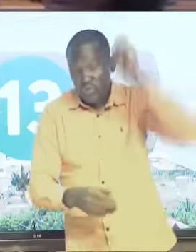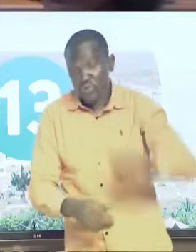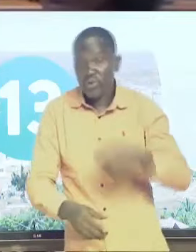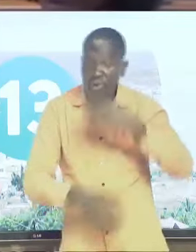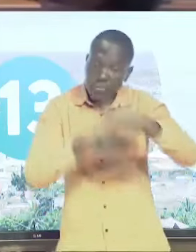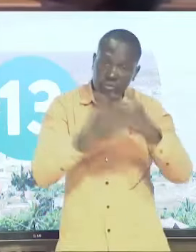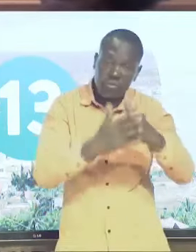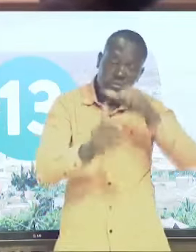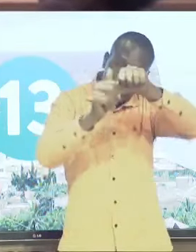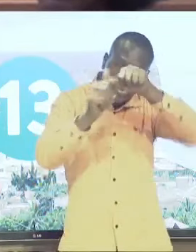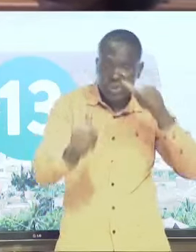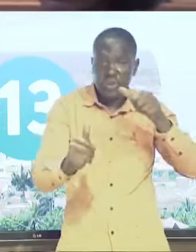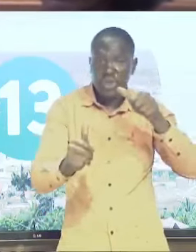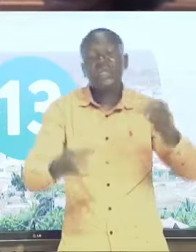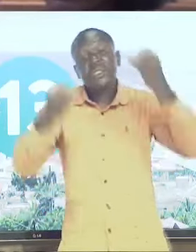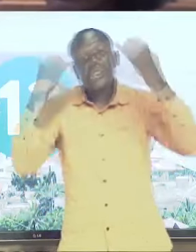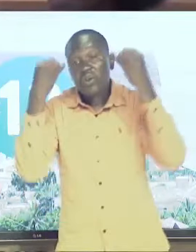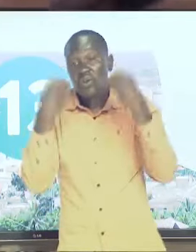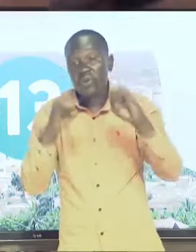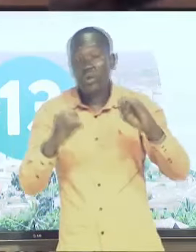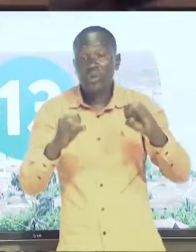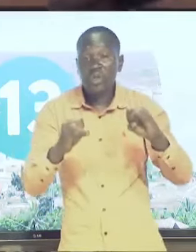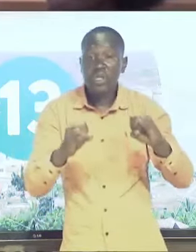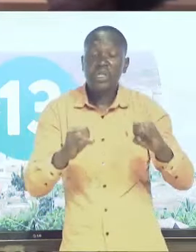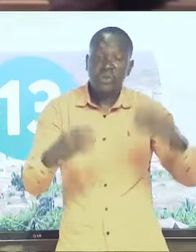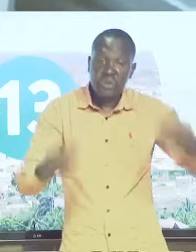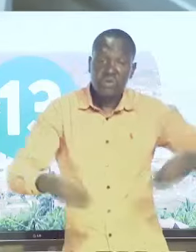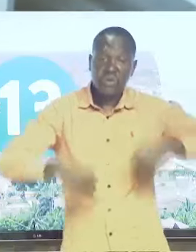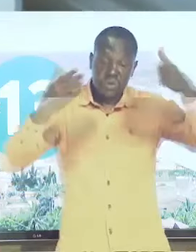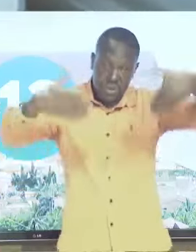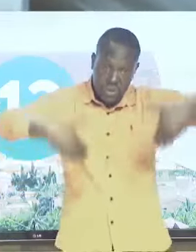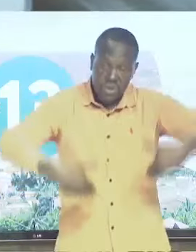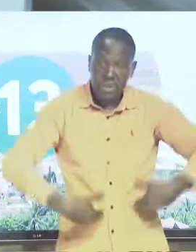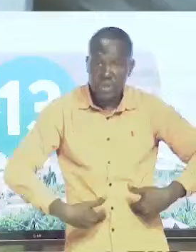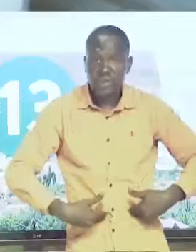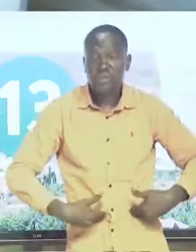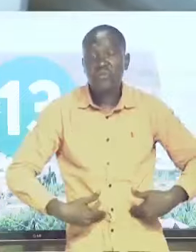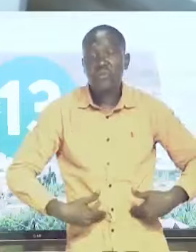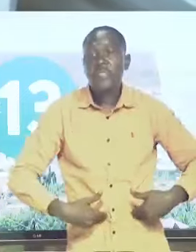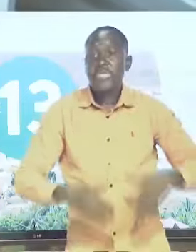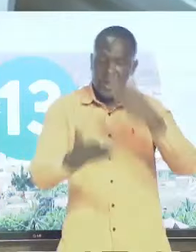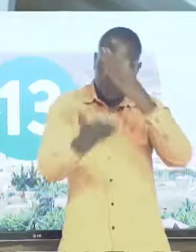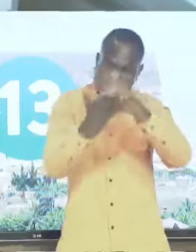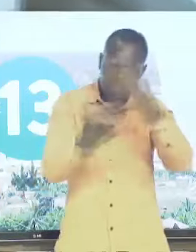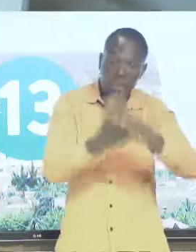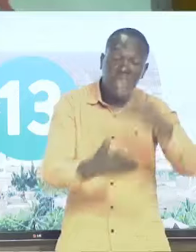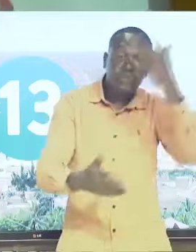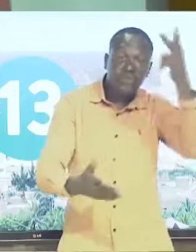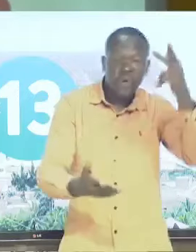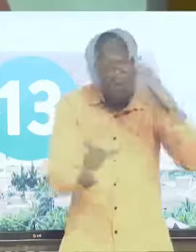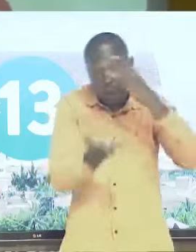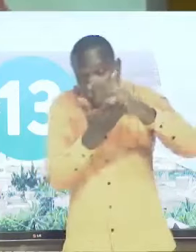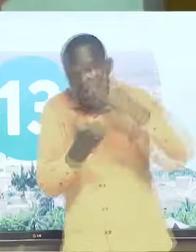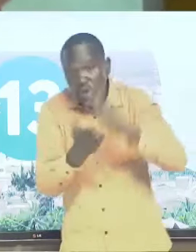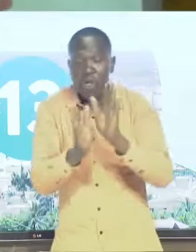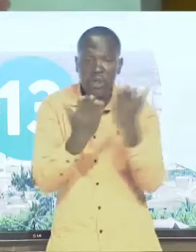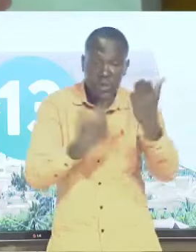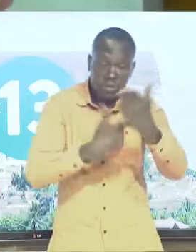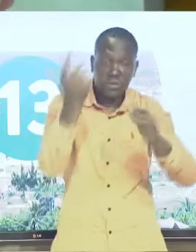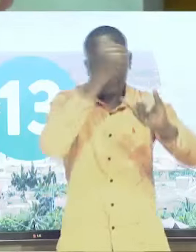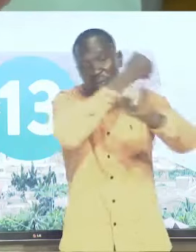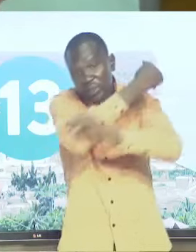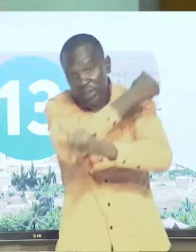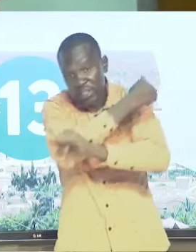pour éviter, et c'est ce message que nous voulons passer à notre jeunesse. Subdivisé en trois parties, un livre pour la